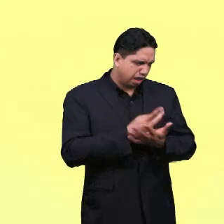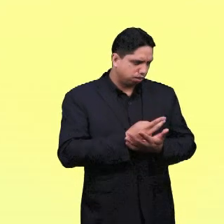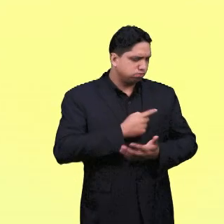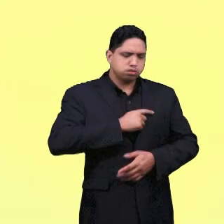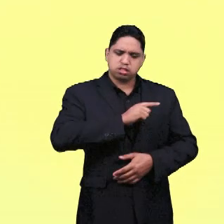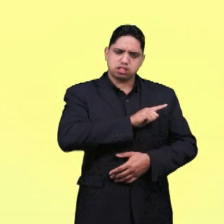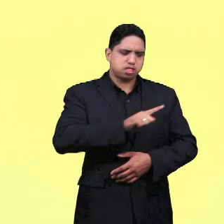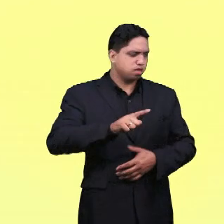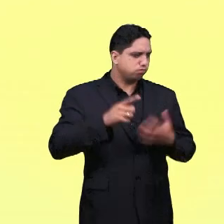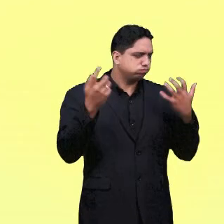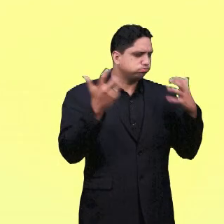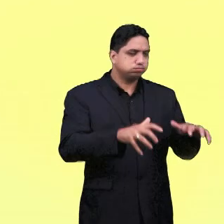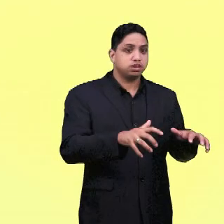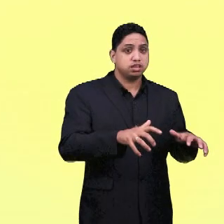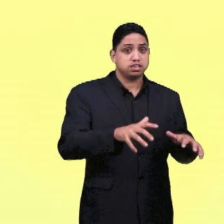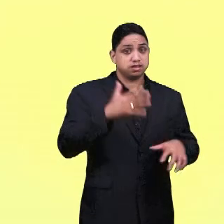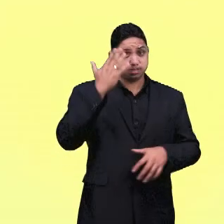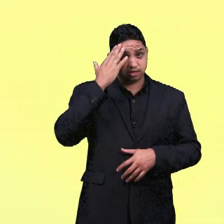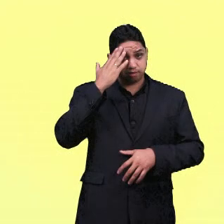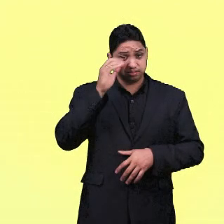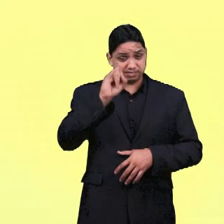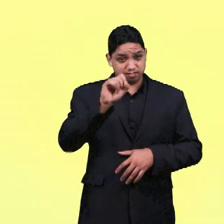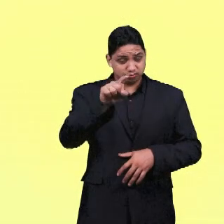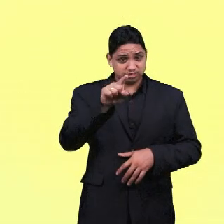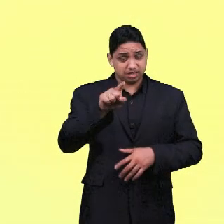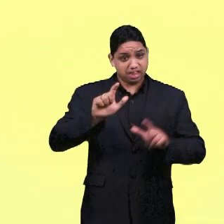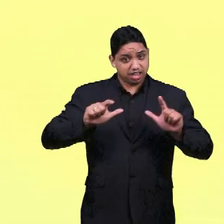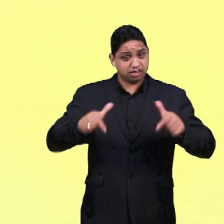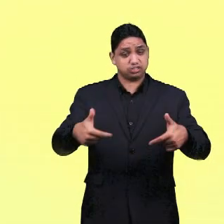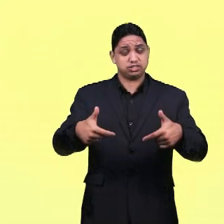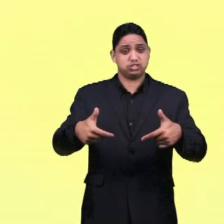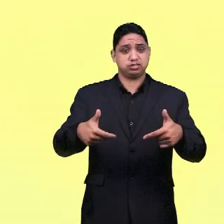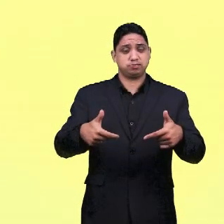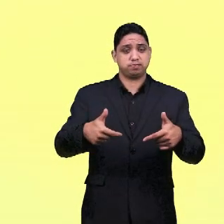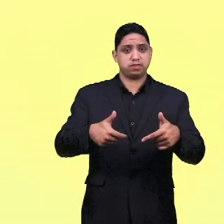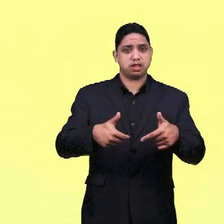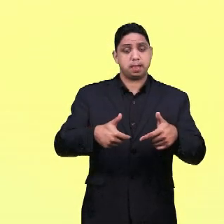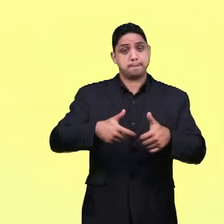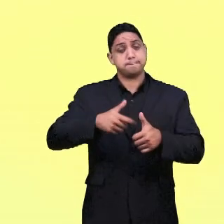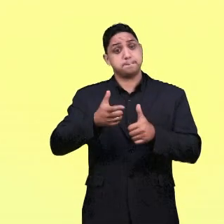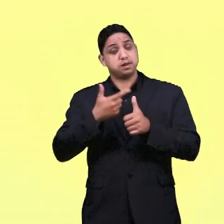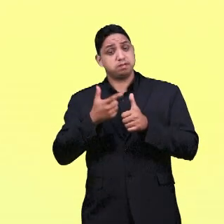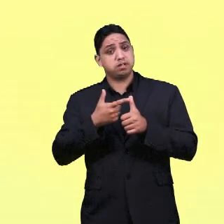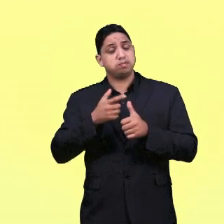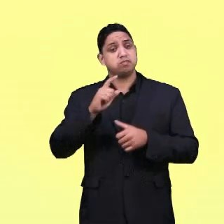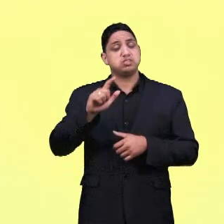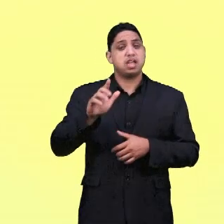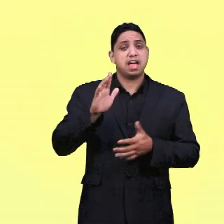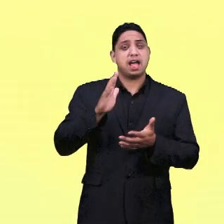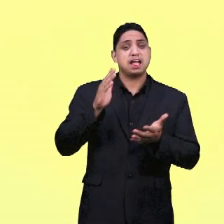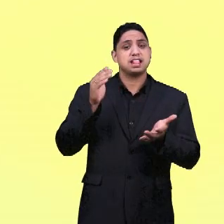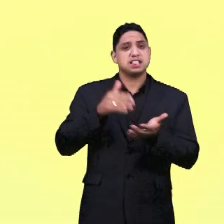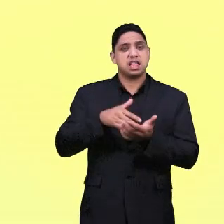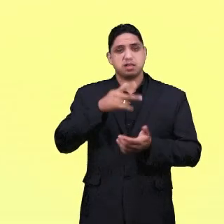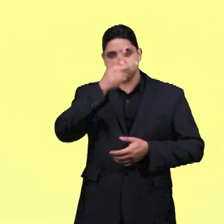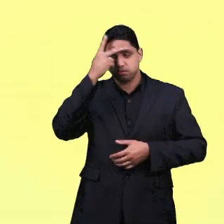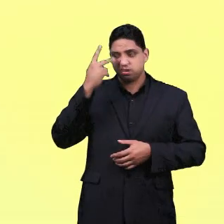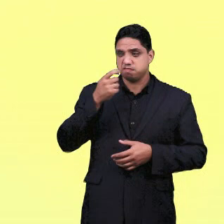si vous agissez comme ça, au premier moment, vous pouvez même être critiqué,